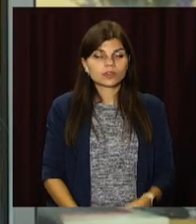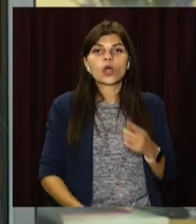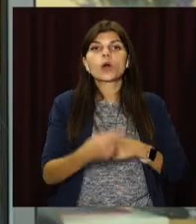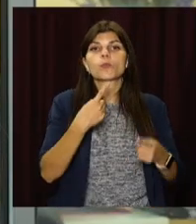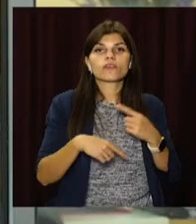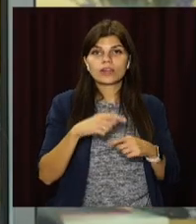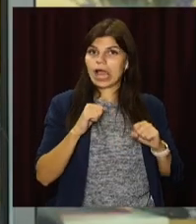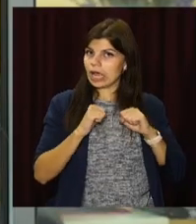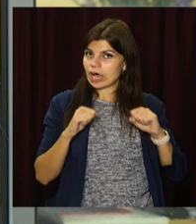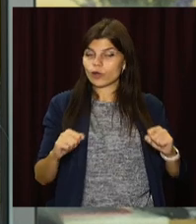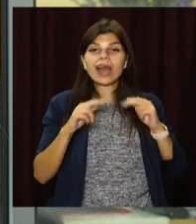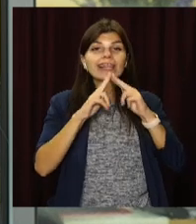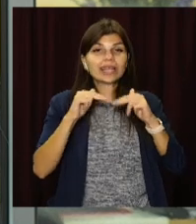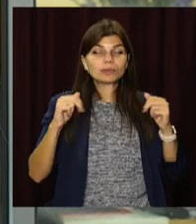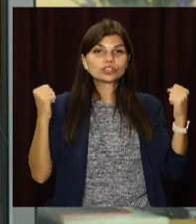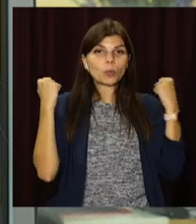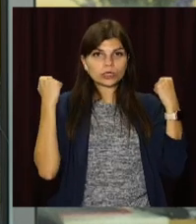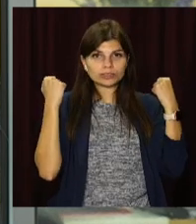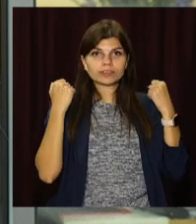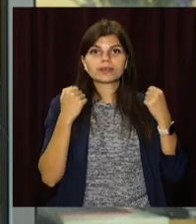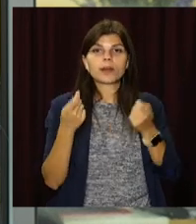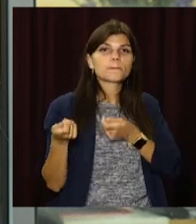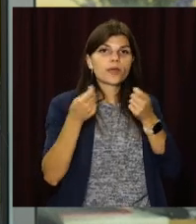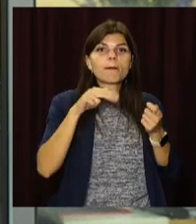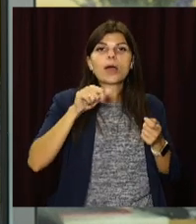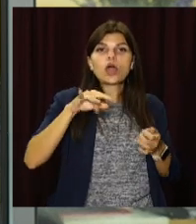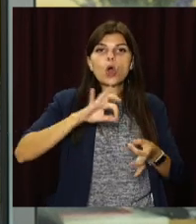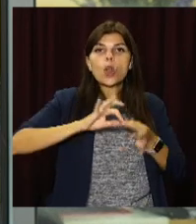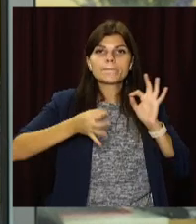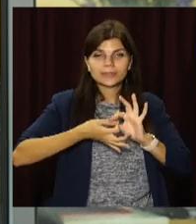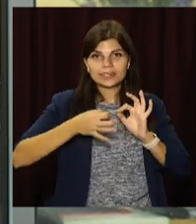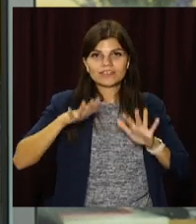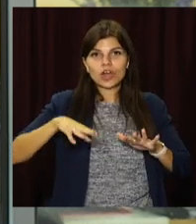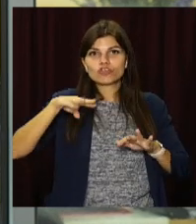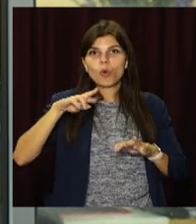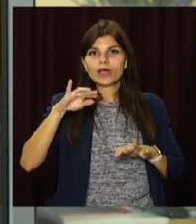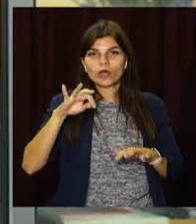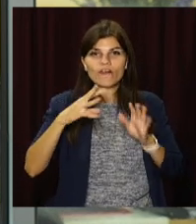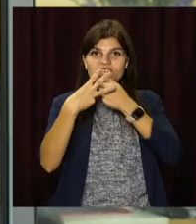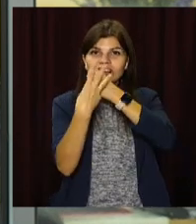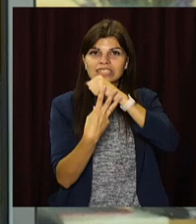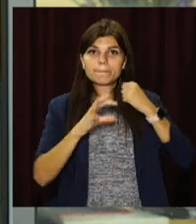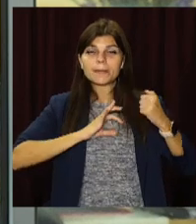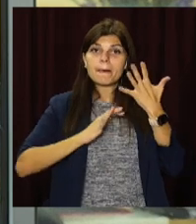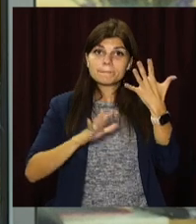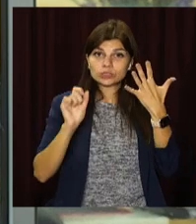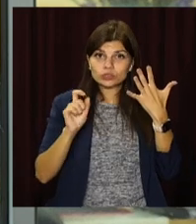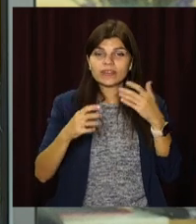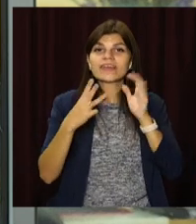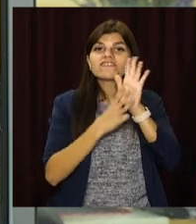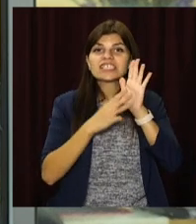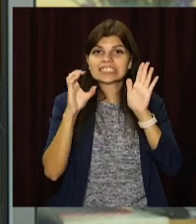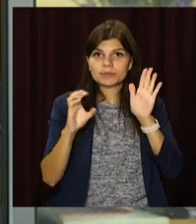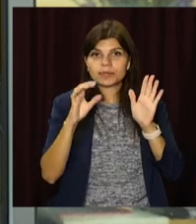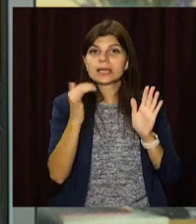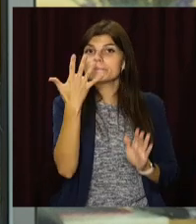Повернулися героями. Дніпропетровські спортсмени привезли з Паралімпійських ігор у Токіо 18 медалей. 5 золотих, 8